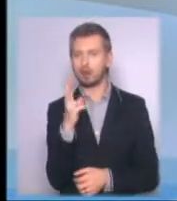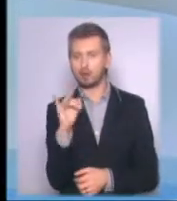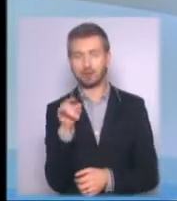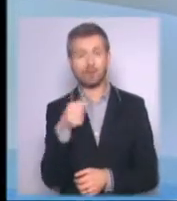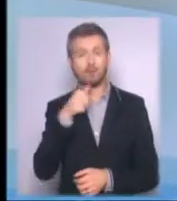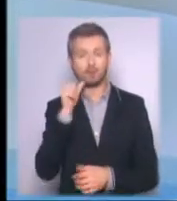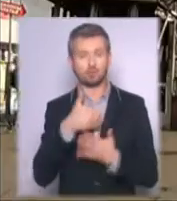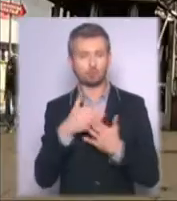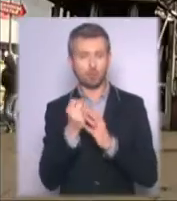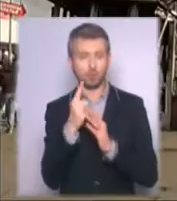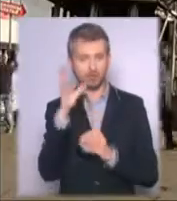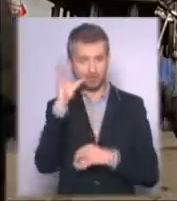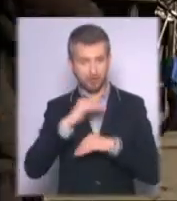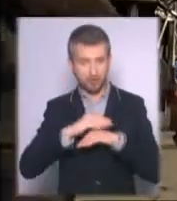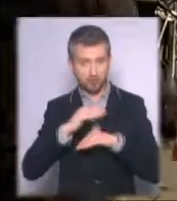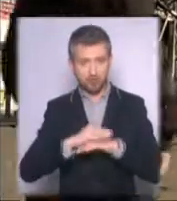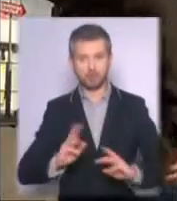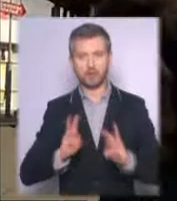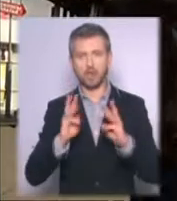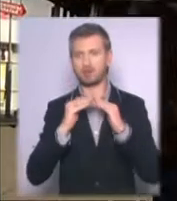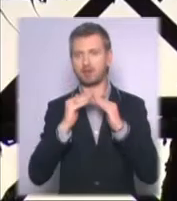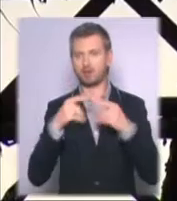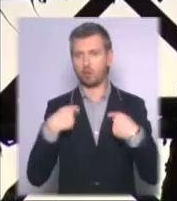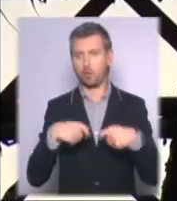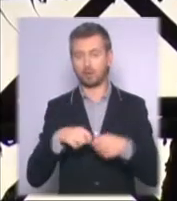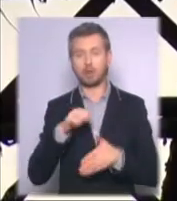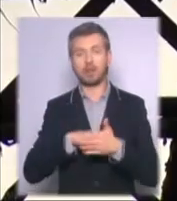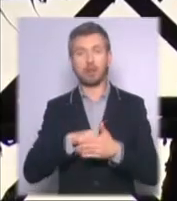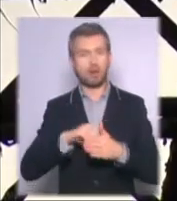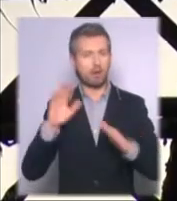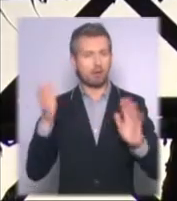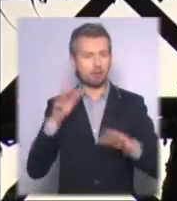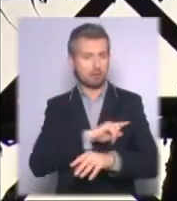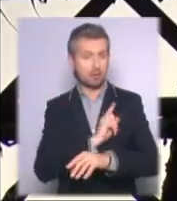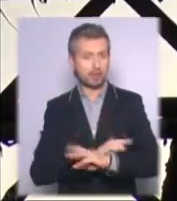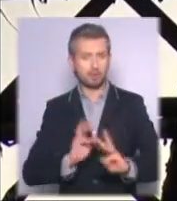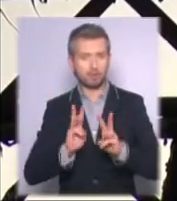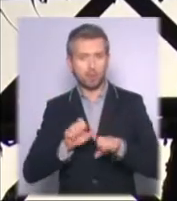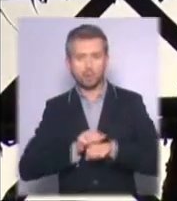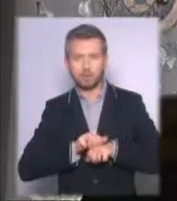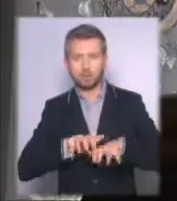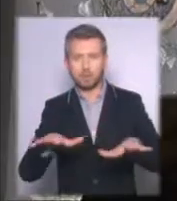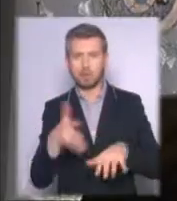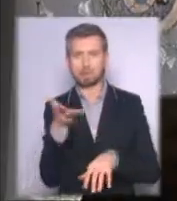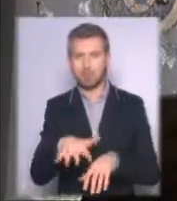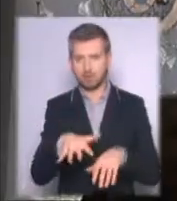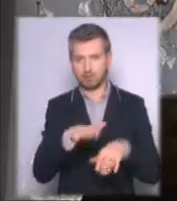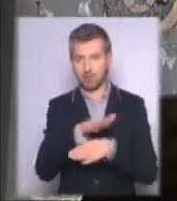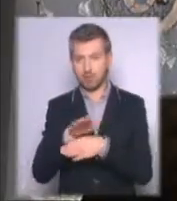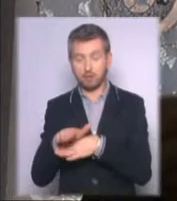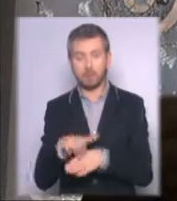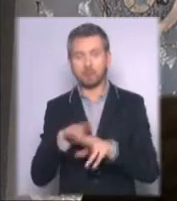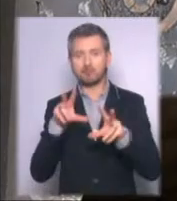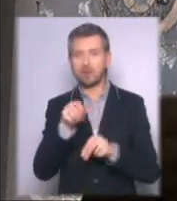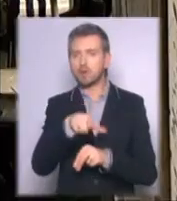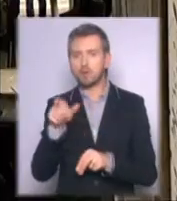близько 11 години вечора зайнявся кіоск. Через сильний вітер полум'я швидко перекинулося ще на 5 торгових точок. На щастя, людей в кіосках не